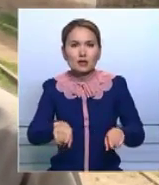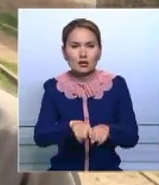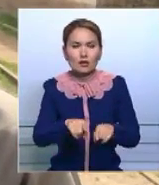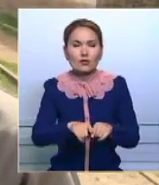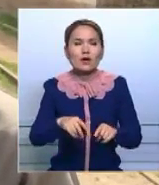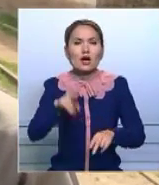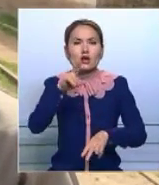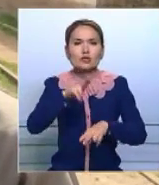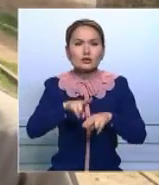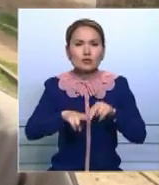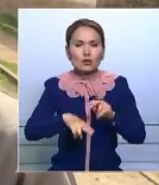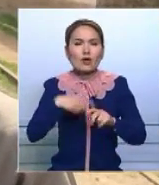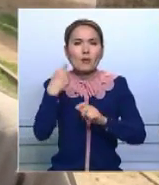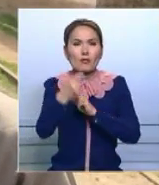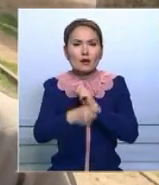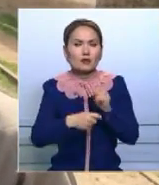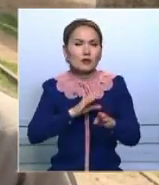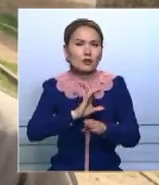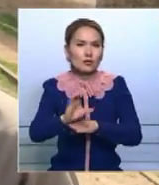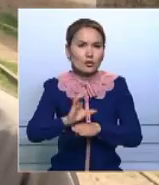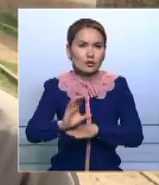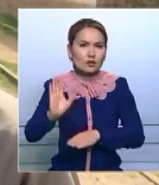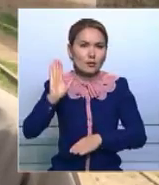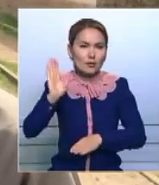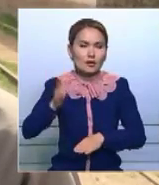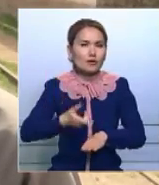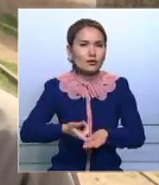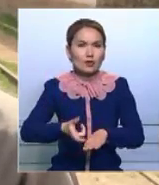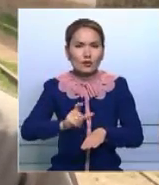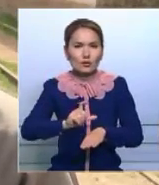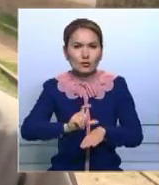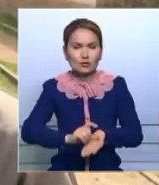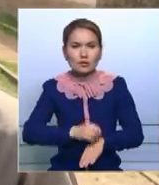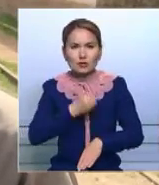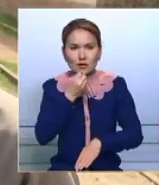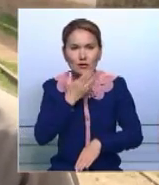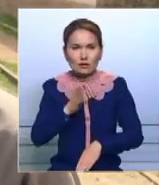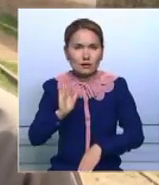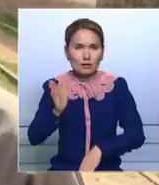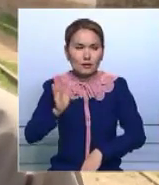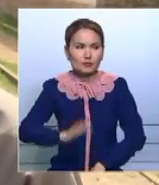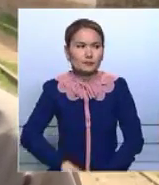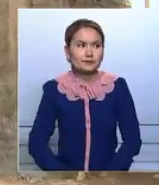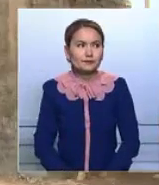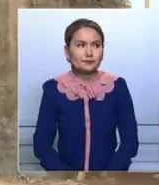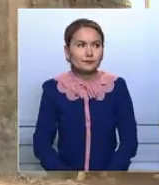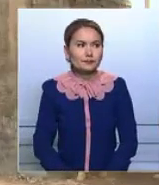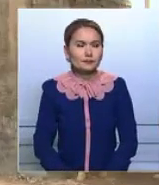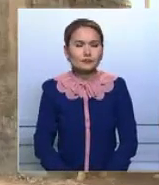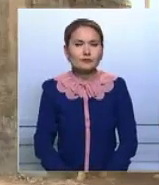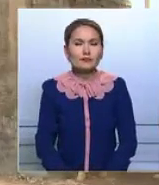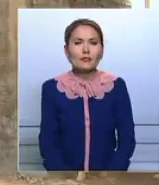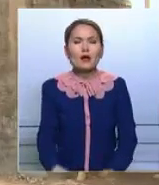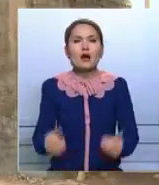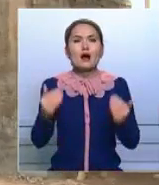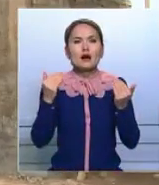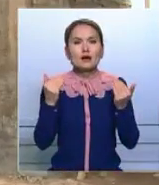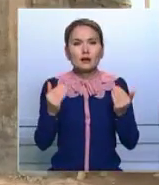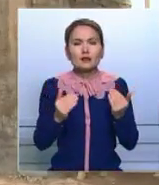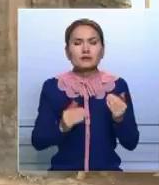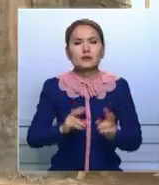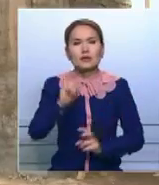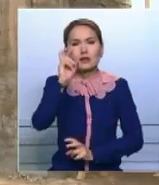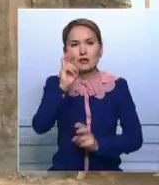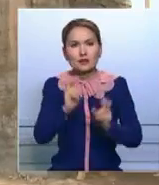қажеттілігін адамдардың басқа да құрылыс мекемелерінің қажеттілігін өтейміз деп ойлаймыз. Қазір зауыттағы екі